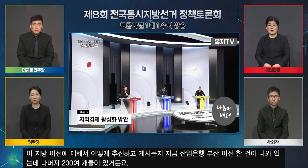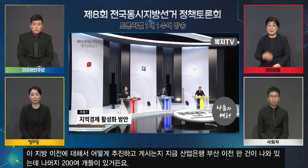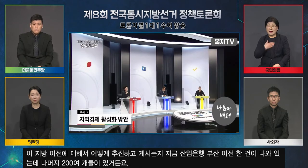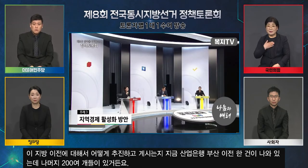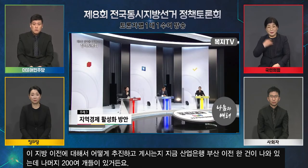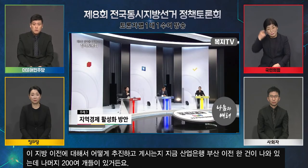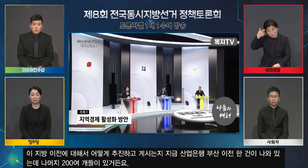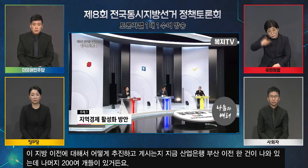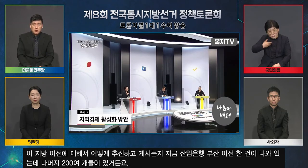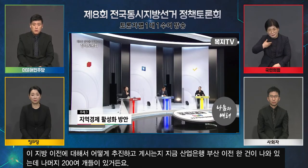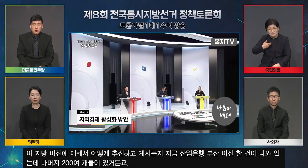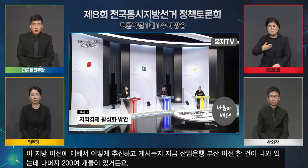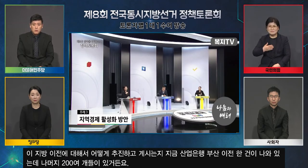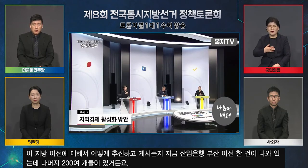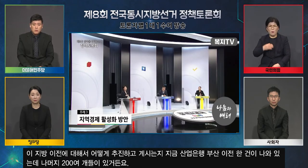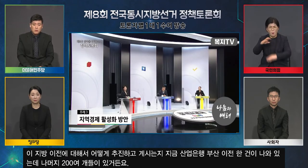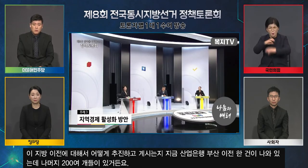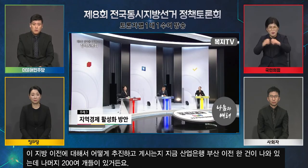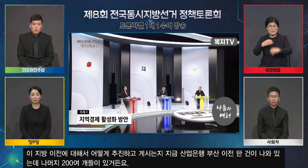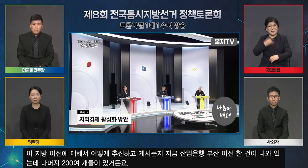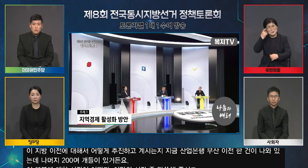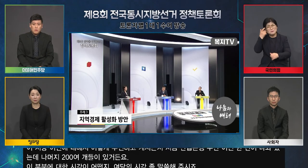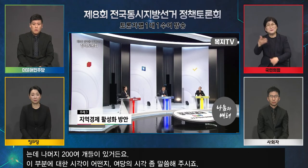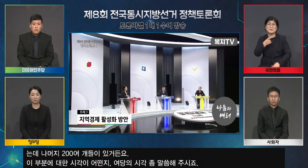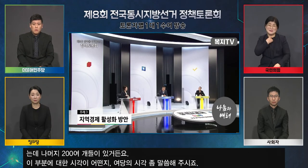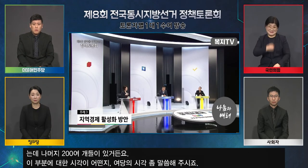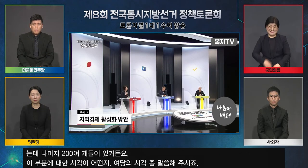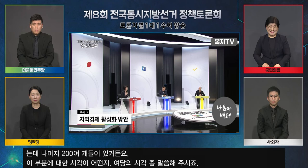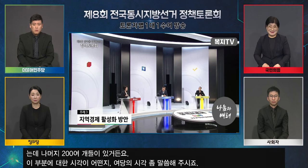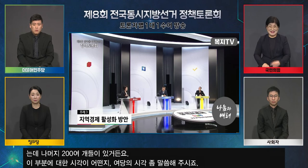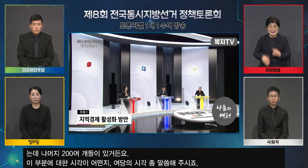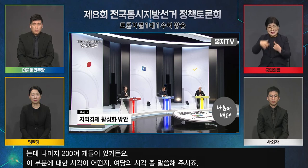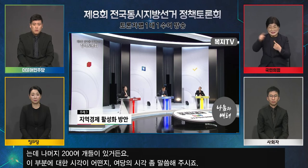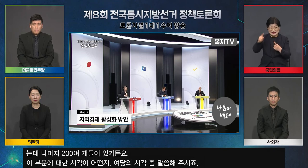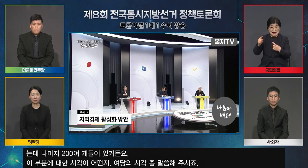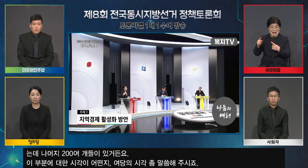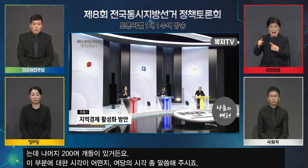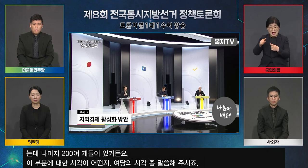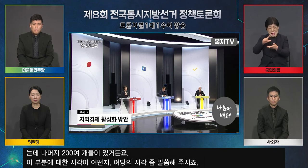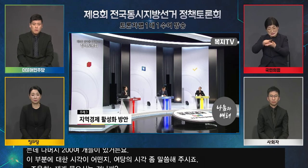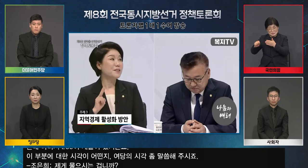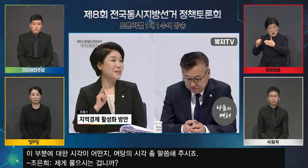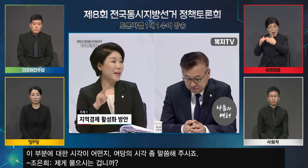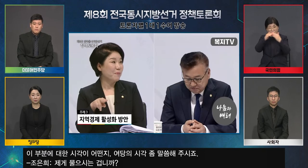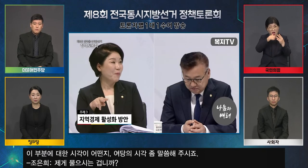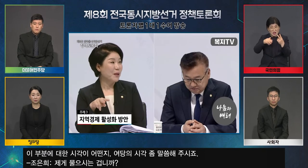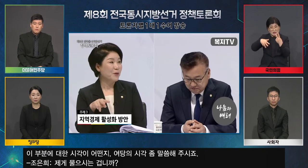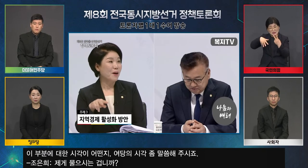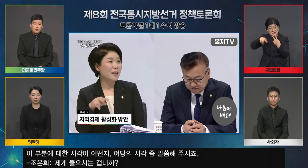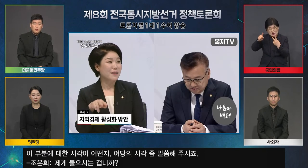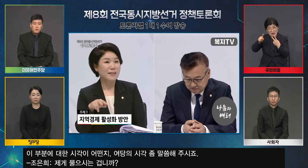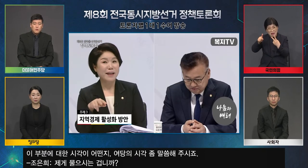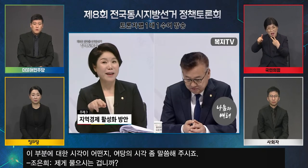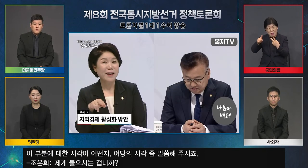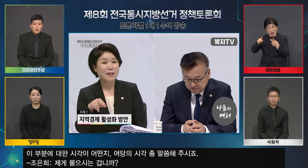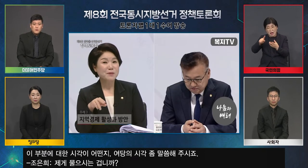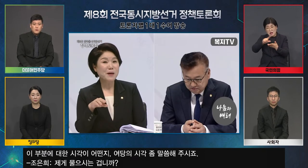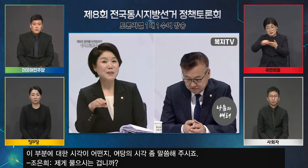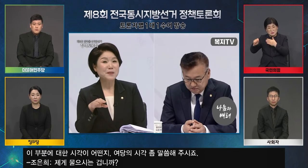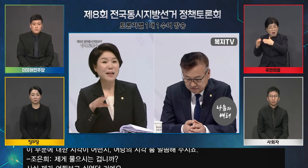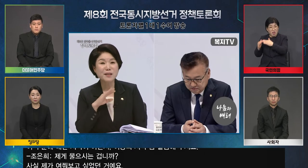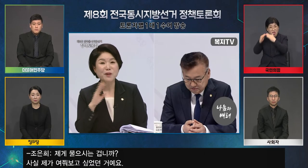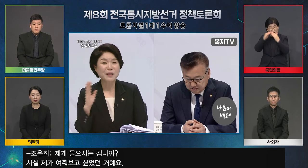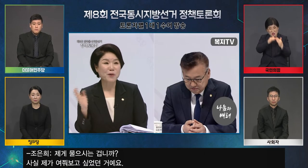사실 제가 여쭤보고 싶었던 거예요. 1차 지방 이전이 있고 2차 지방 이전이 2년 전에 법안이 통과됐는데